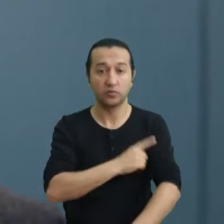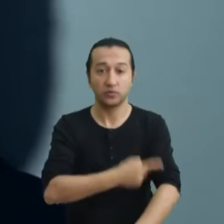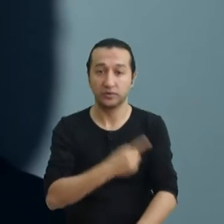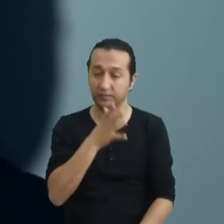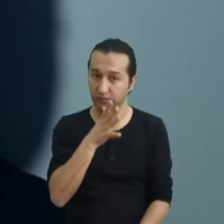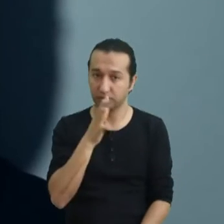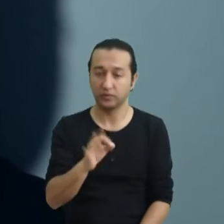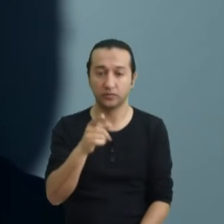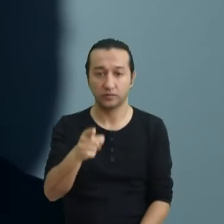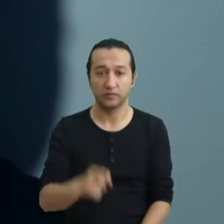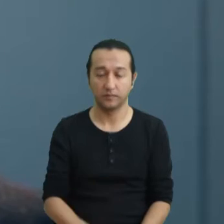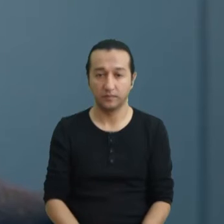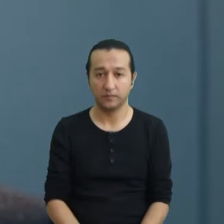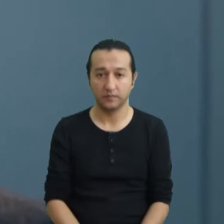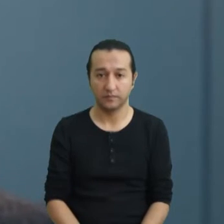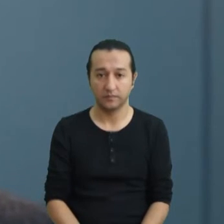de biliyorsun.